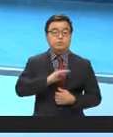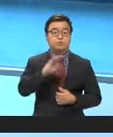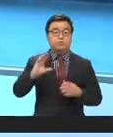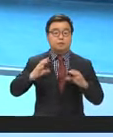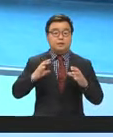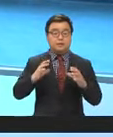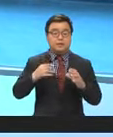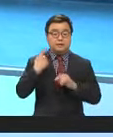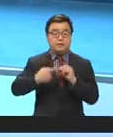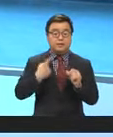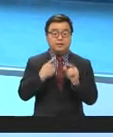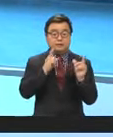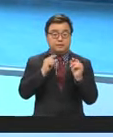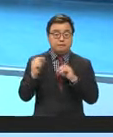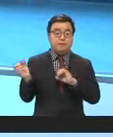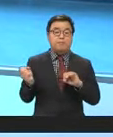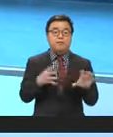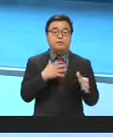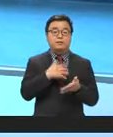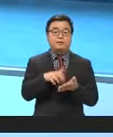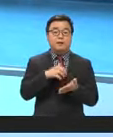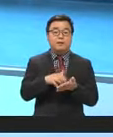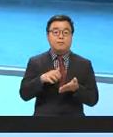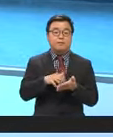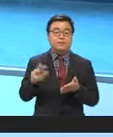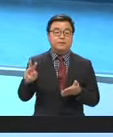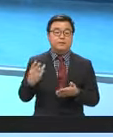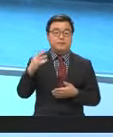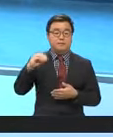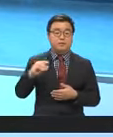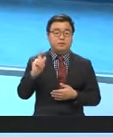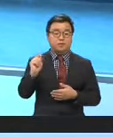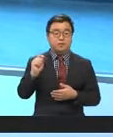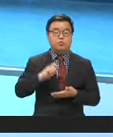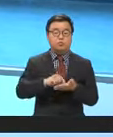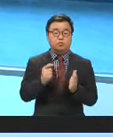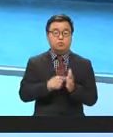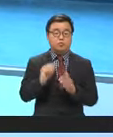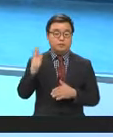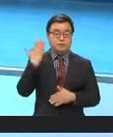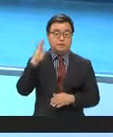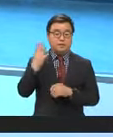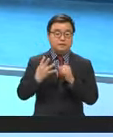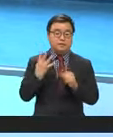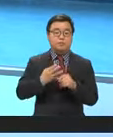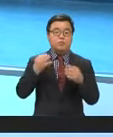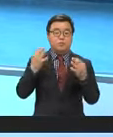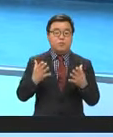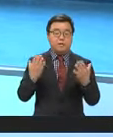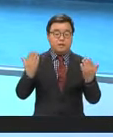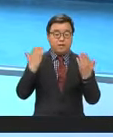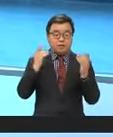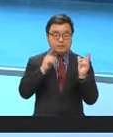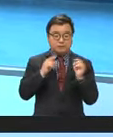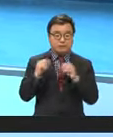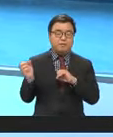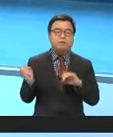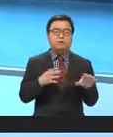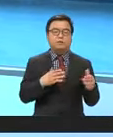우리나라의 연간 음식물 쓰레기 배출량은 약 300만 톤. 최근 4년간 학교 급식 음식물 쓰레기 처리